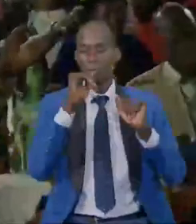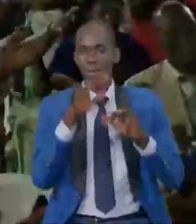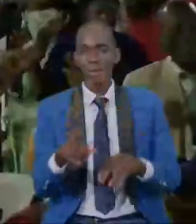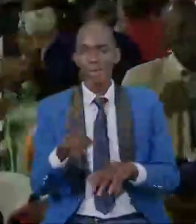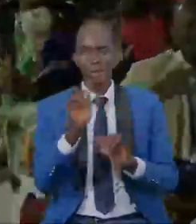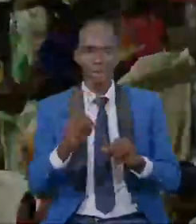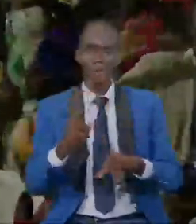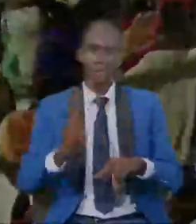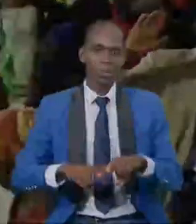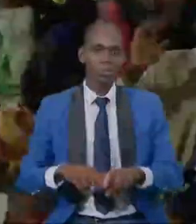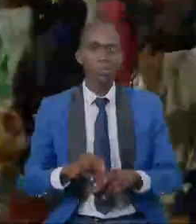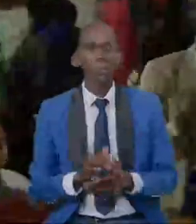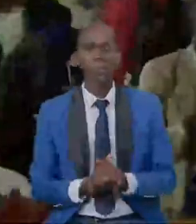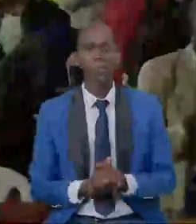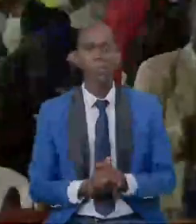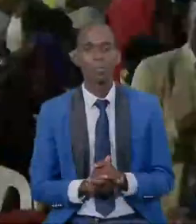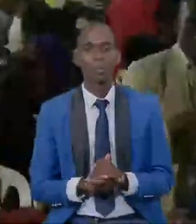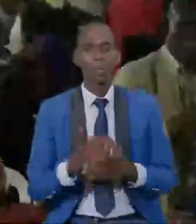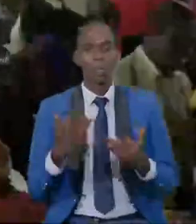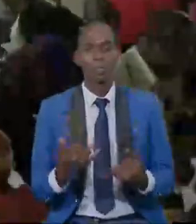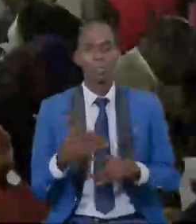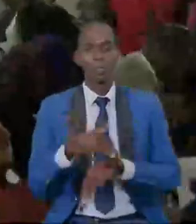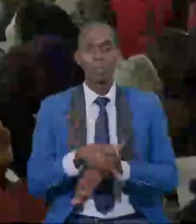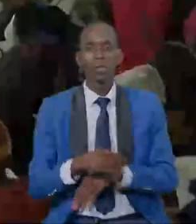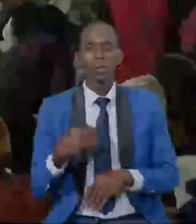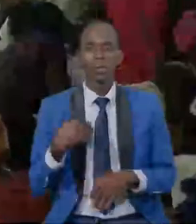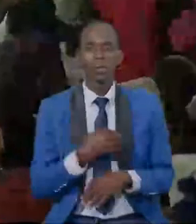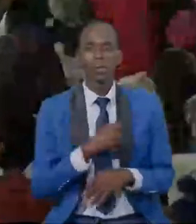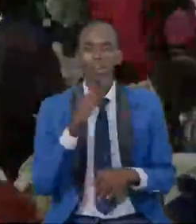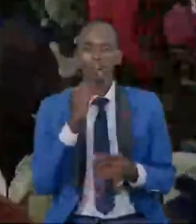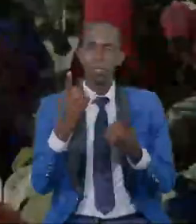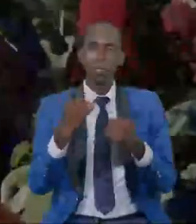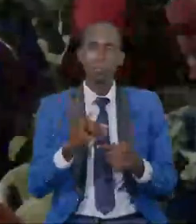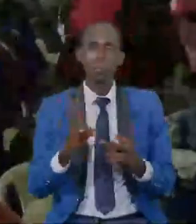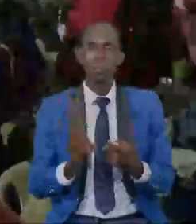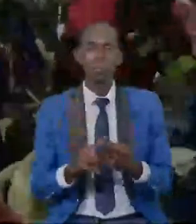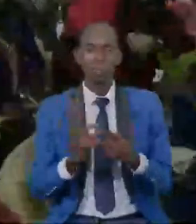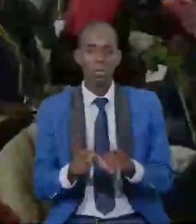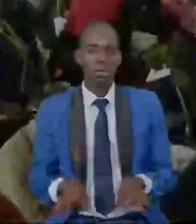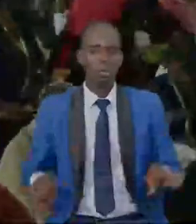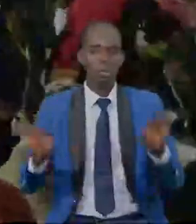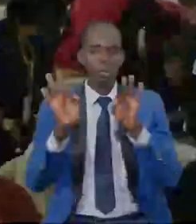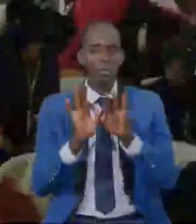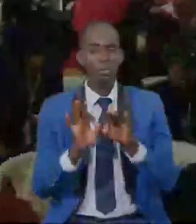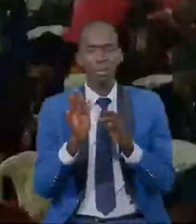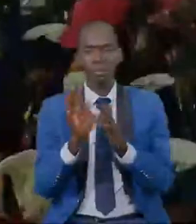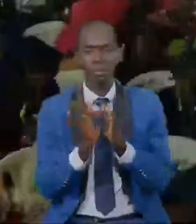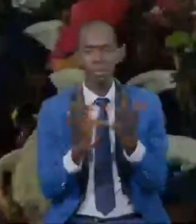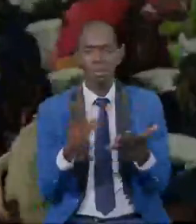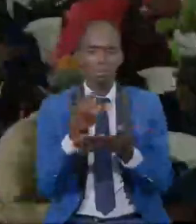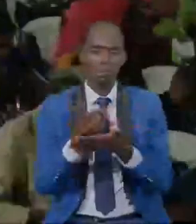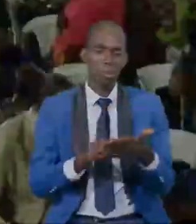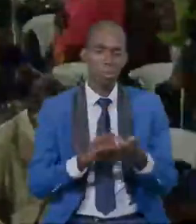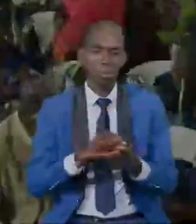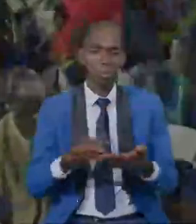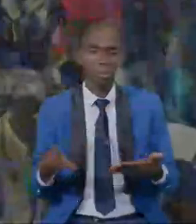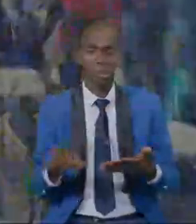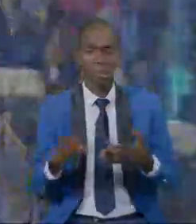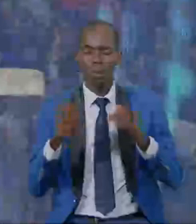Le Seigneur vous bénisse, asseyez-vous. We're coming to an important scripture. Ce soir, nous allons examiner